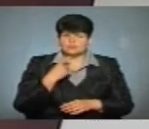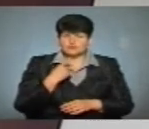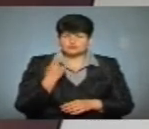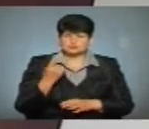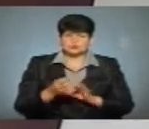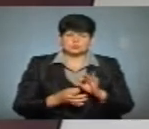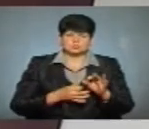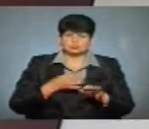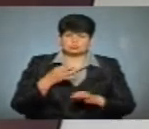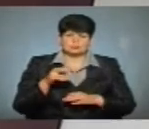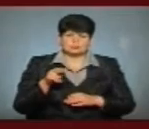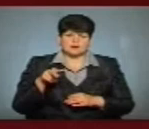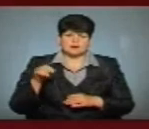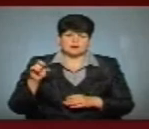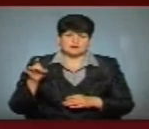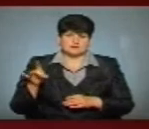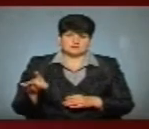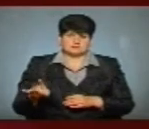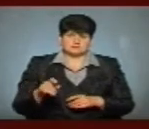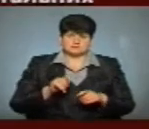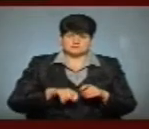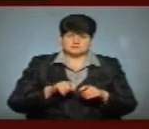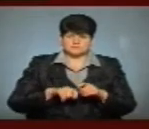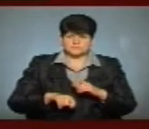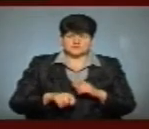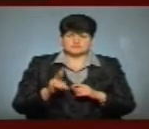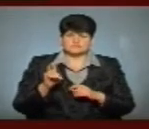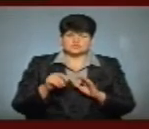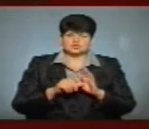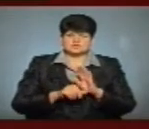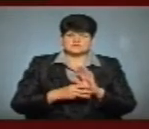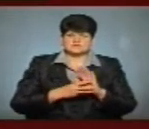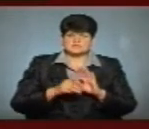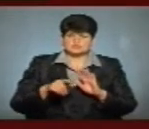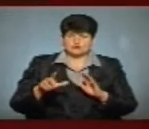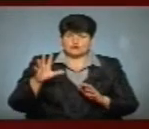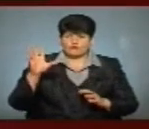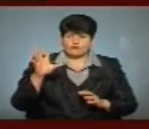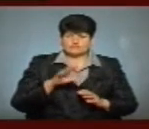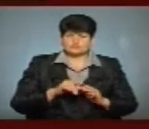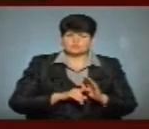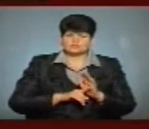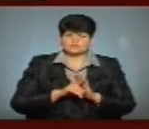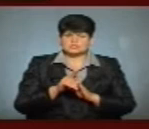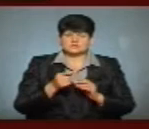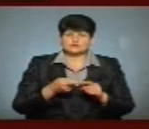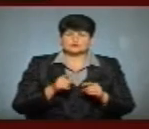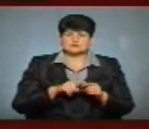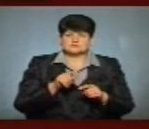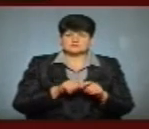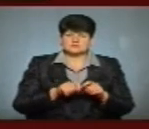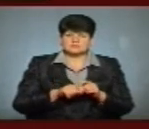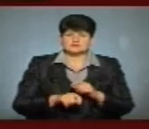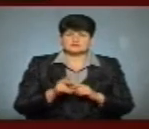за добу методом полімеразно-ланцюгової реакції протестували 268 людей. Всього з початку пандемії цим методом в